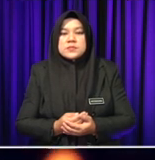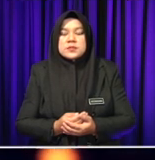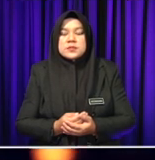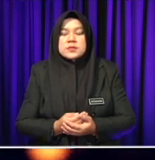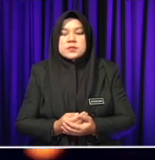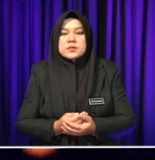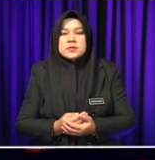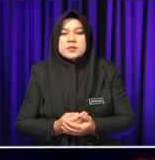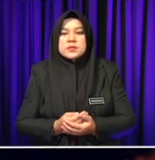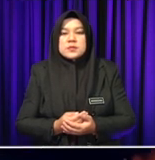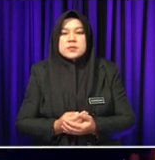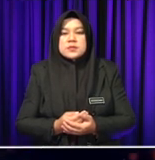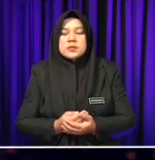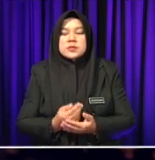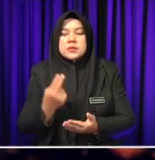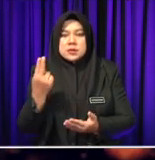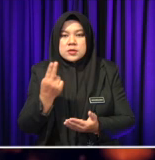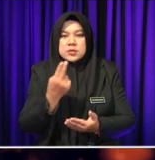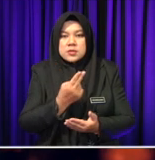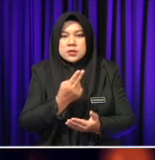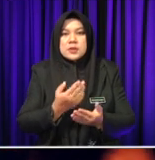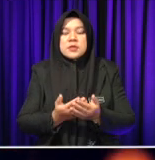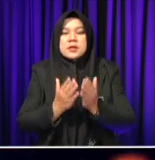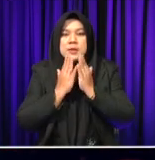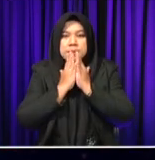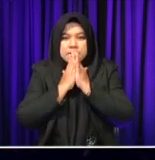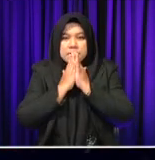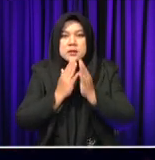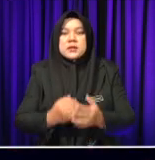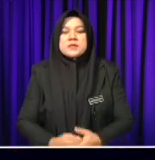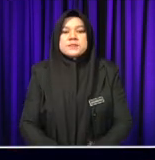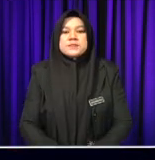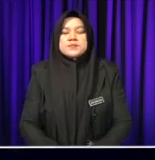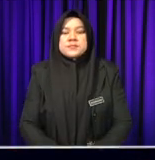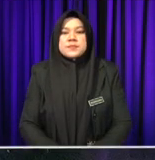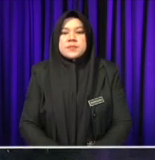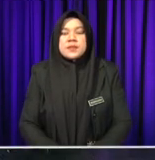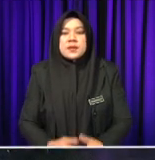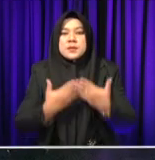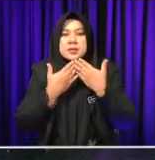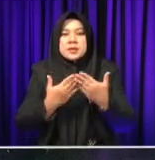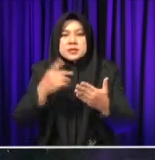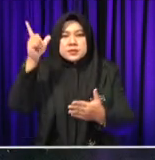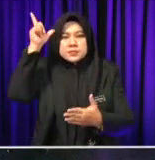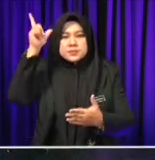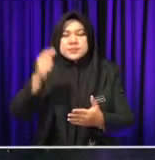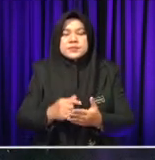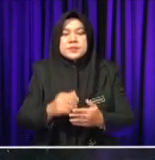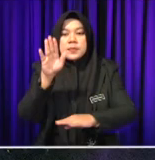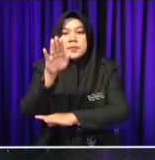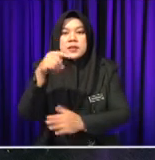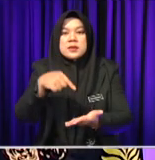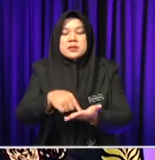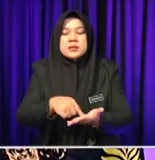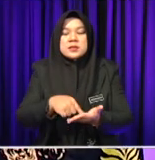urahmati ya arhamarahimin amin ya rabbal alamin Amin Terima kasih Hakim diharapkan petang ini akan